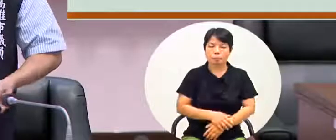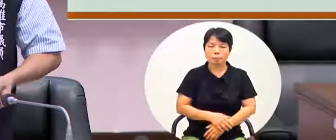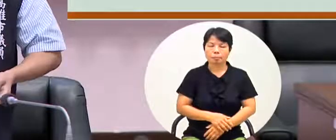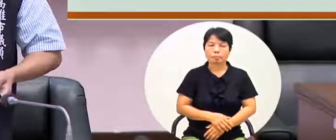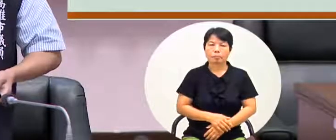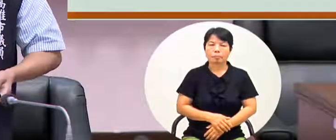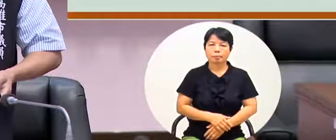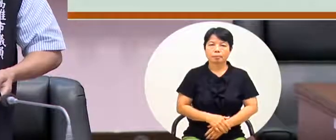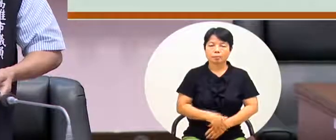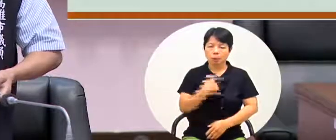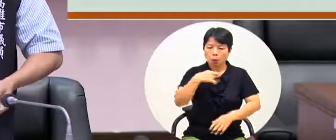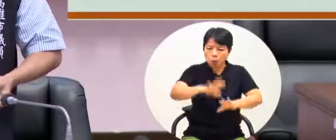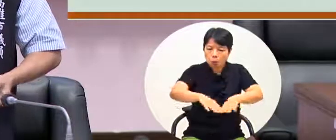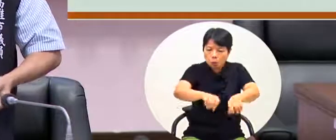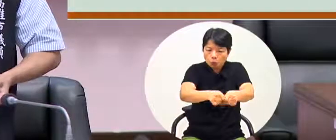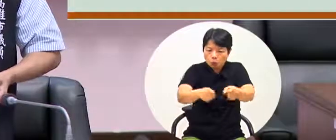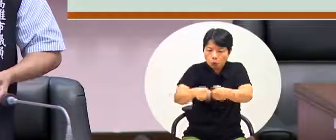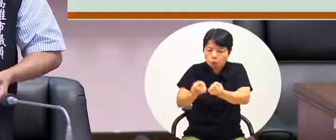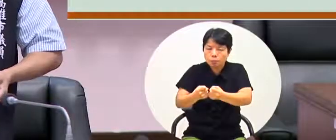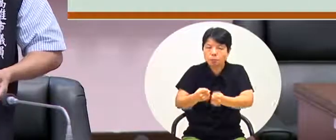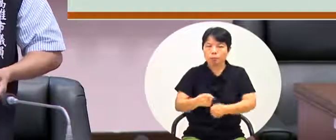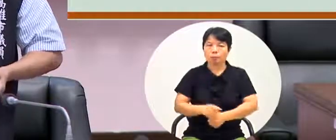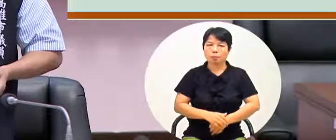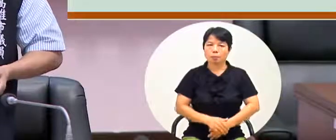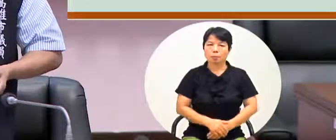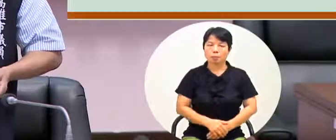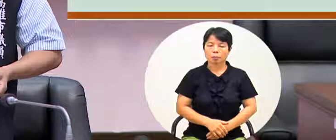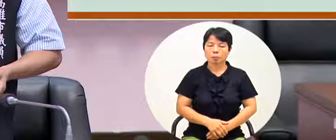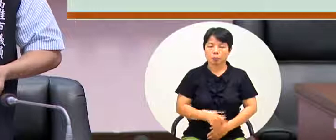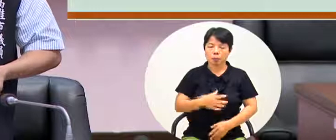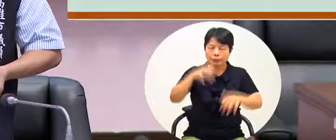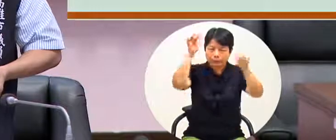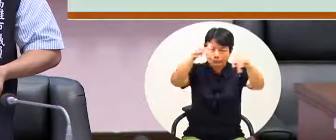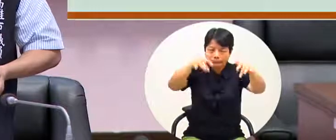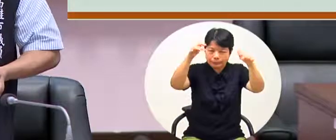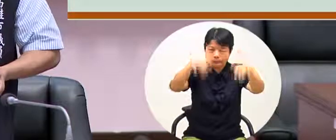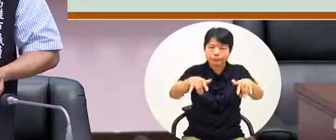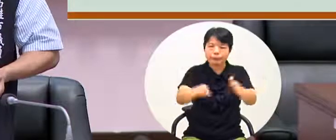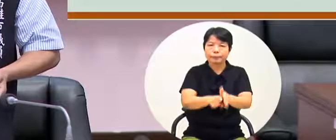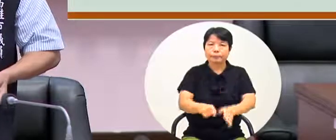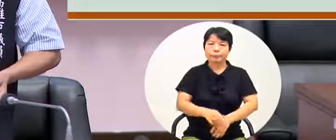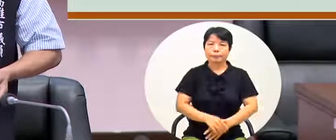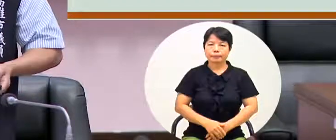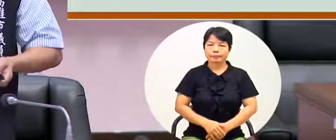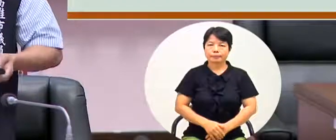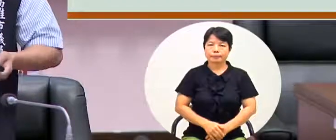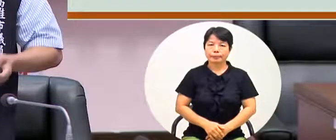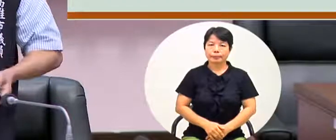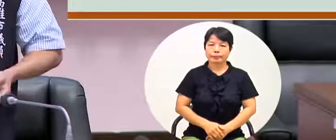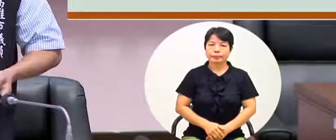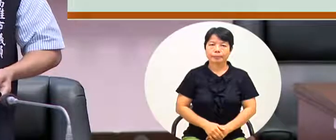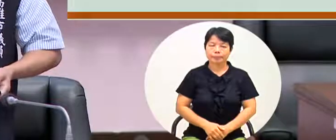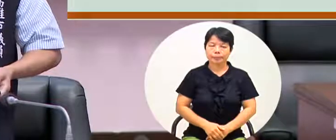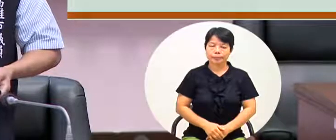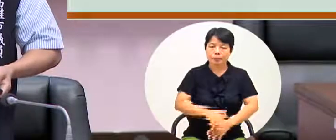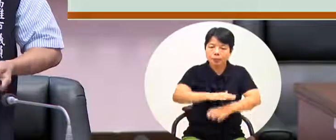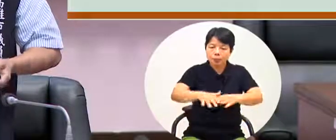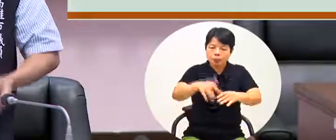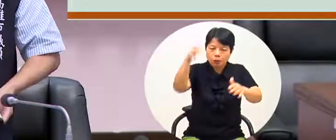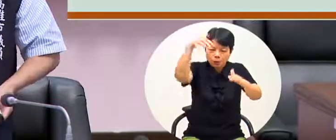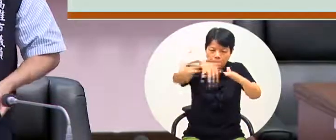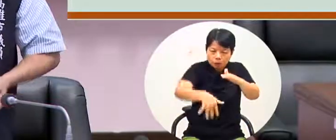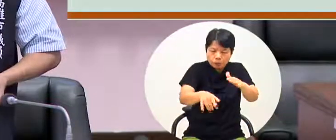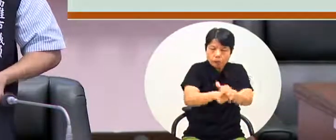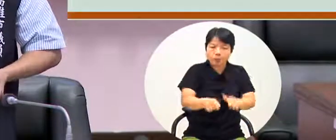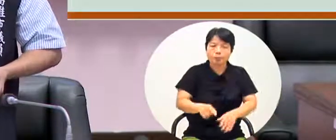这个滴，就落雨了后吼，有一挂这个水分类吼，会造成这个